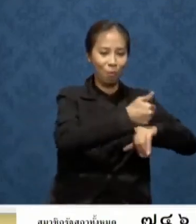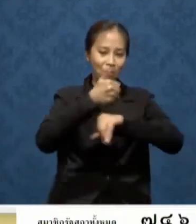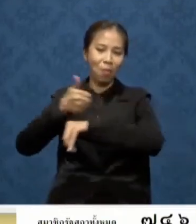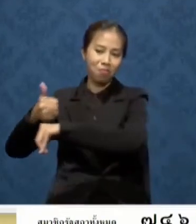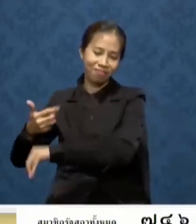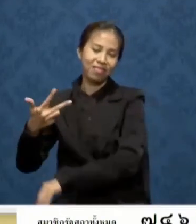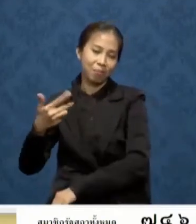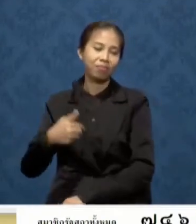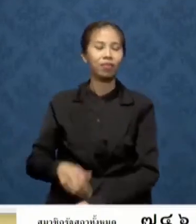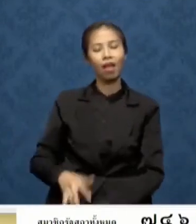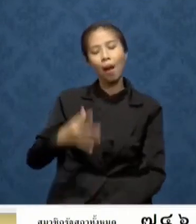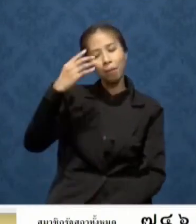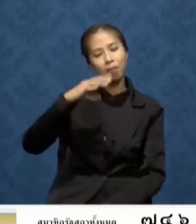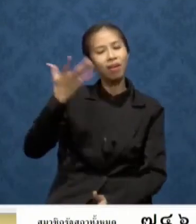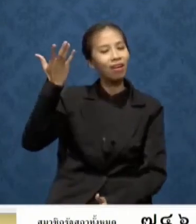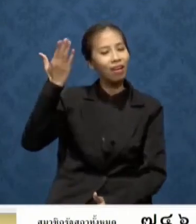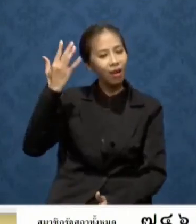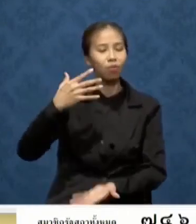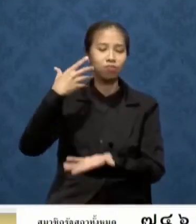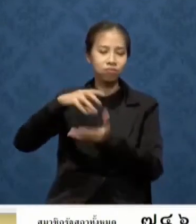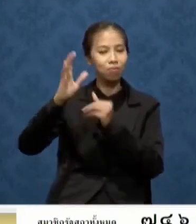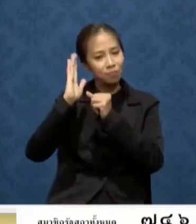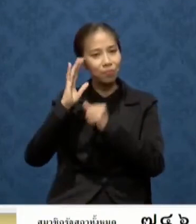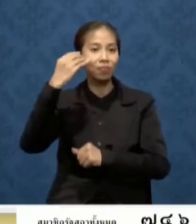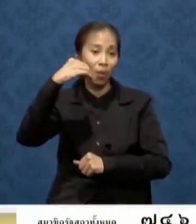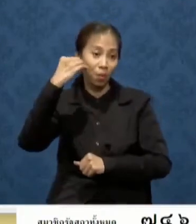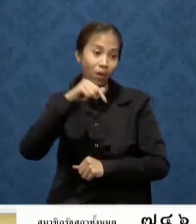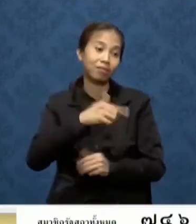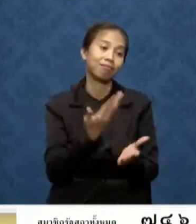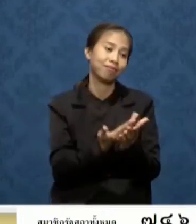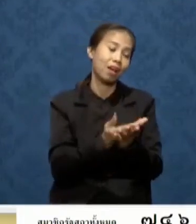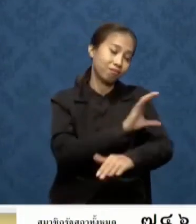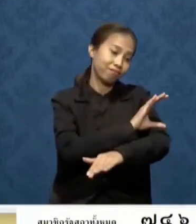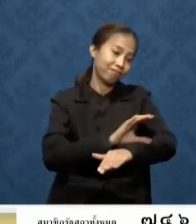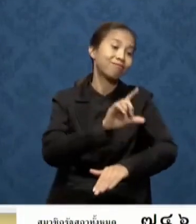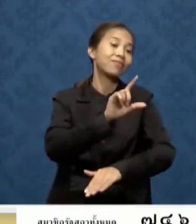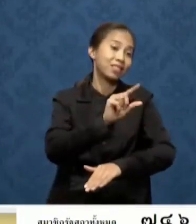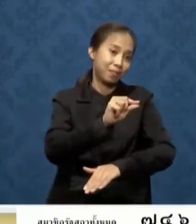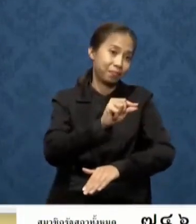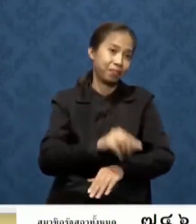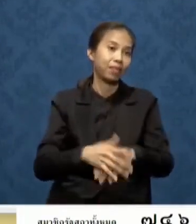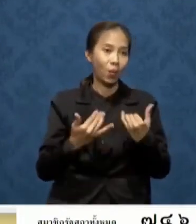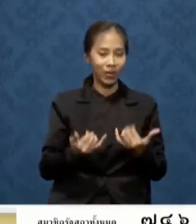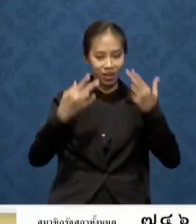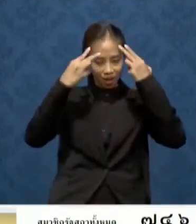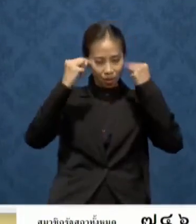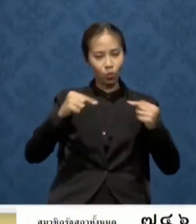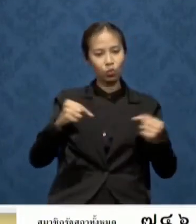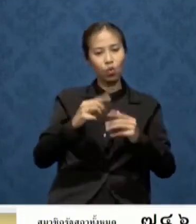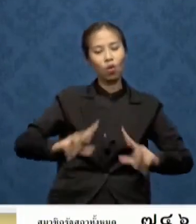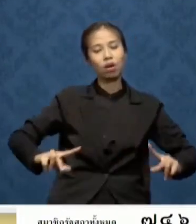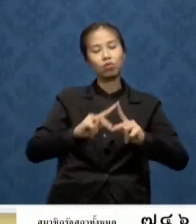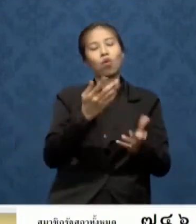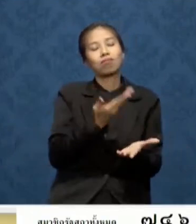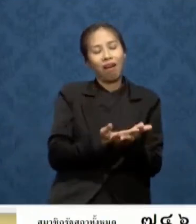กยชู 20 บาทแถมีนายกนะครั มานั่งคมกระเป๋าตกระส่วงการคางดวยตัวเองหากตงใจจะทำจรง